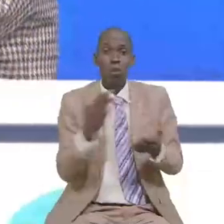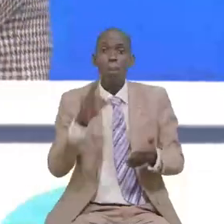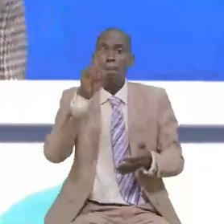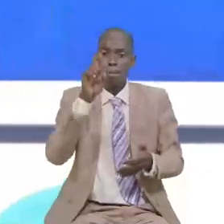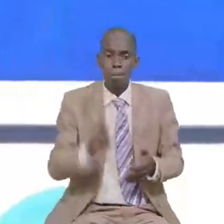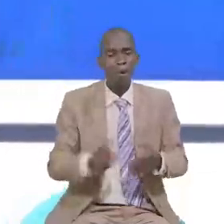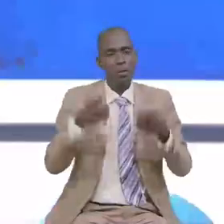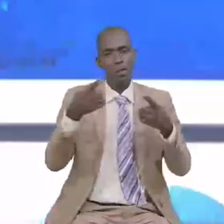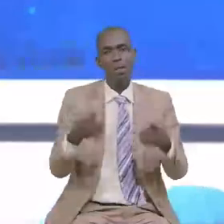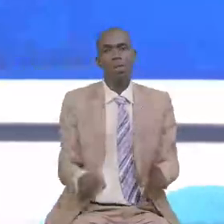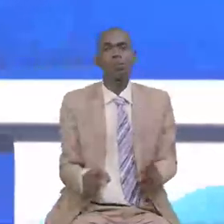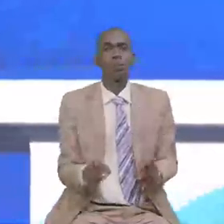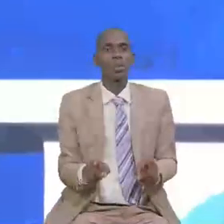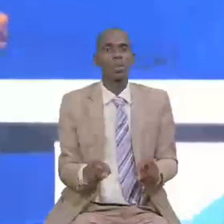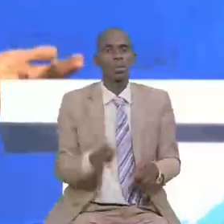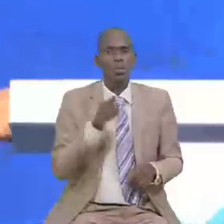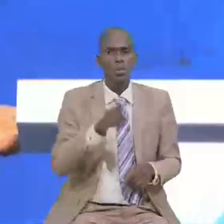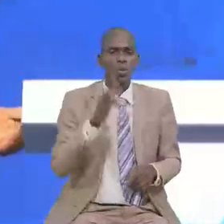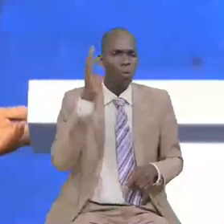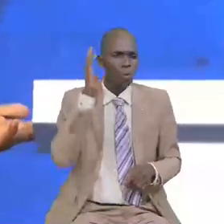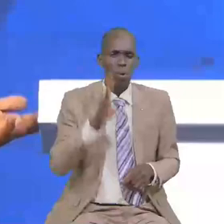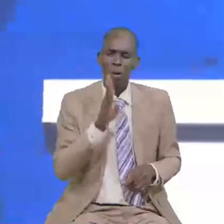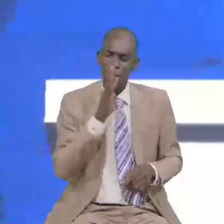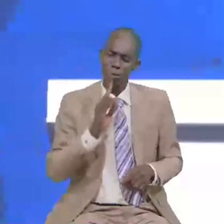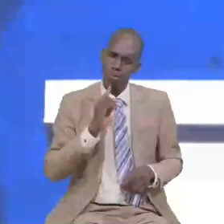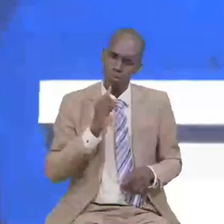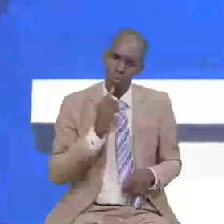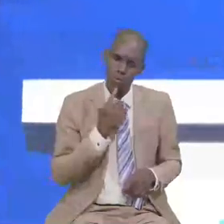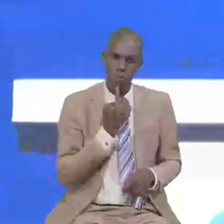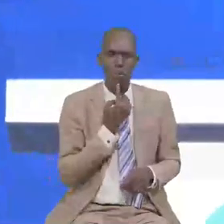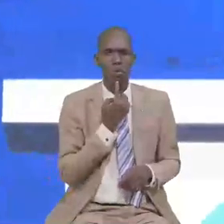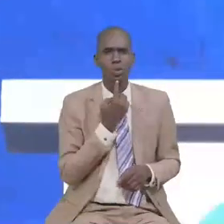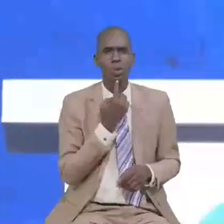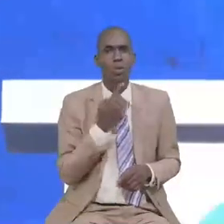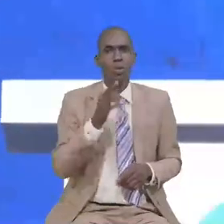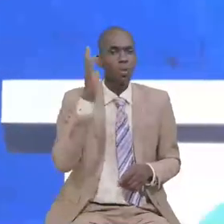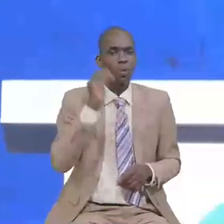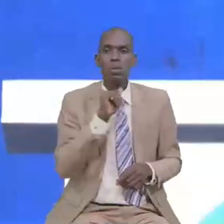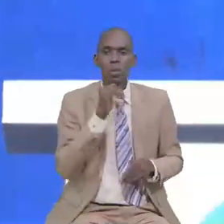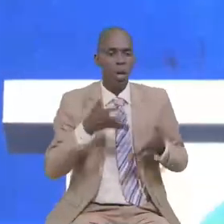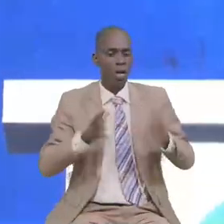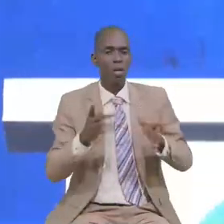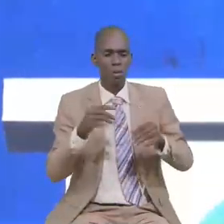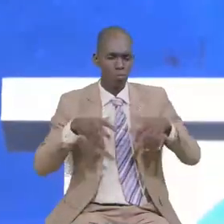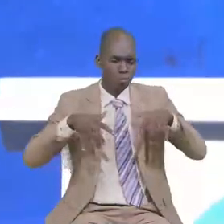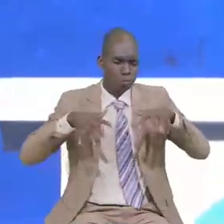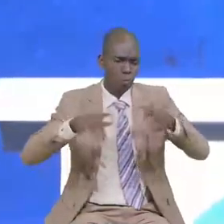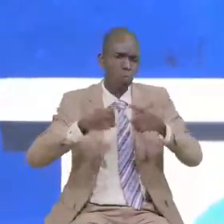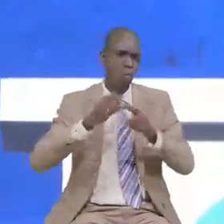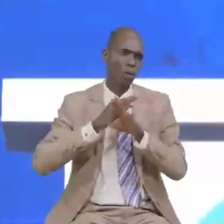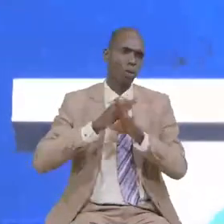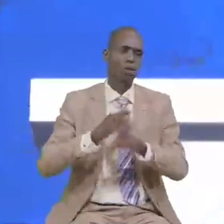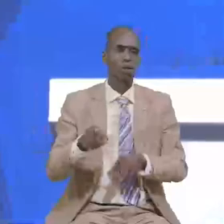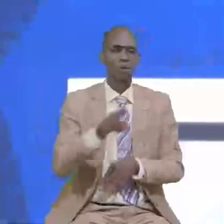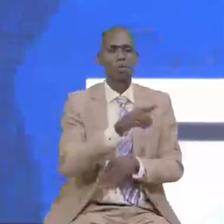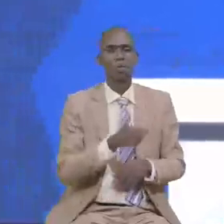doit arriver, doit se produire, tu seras sincère, sérieux. Tu ne vas pas permettre à la foule